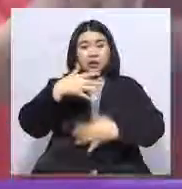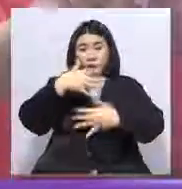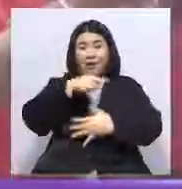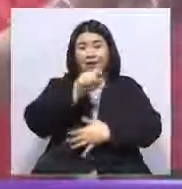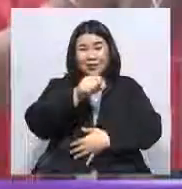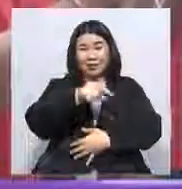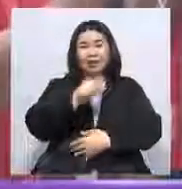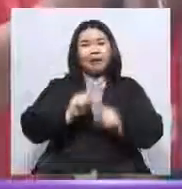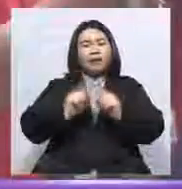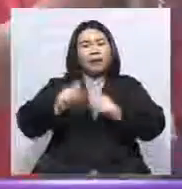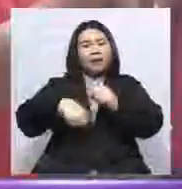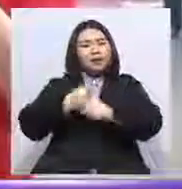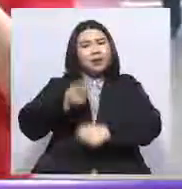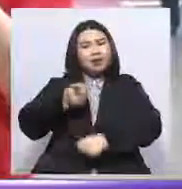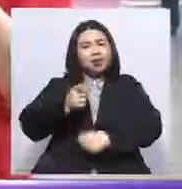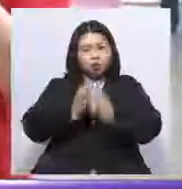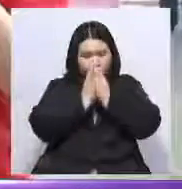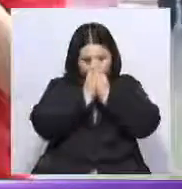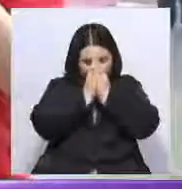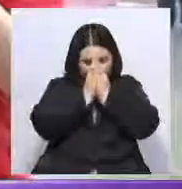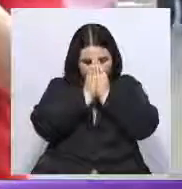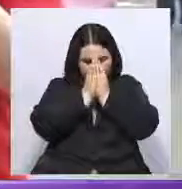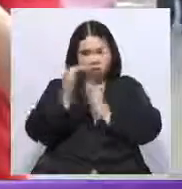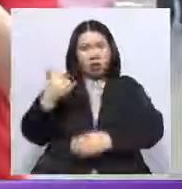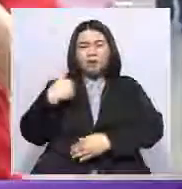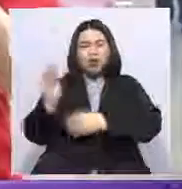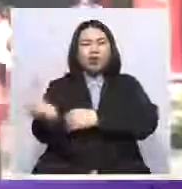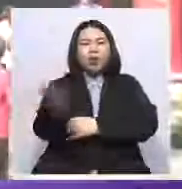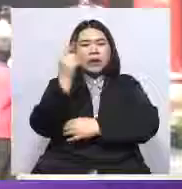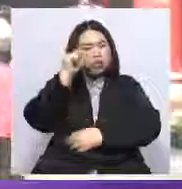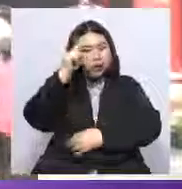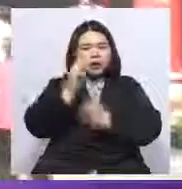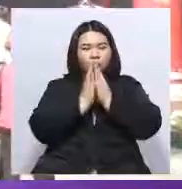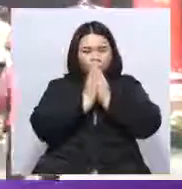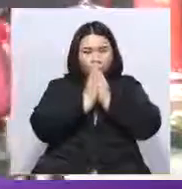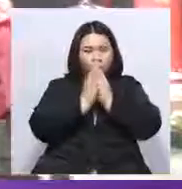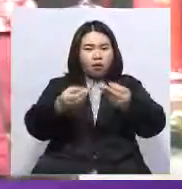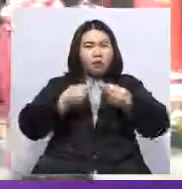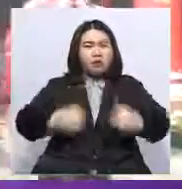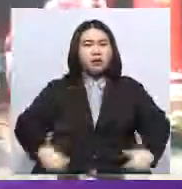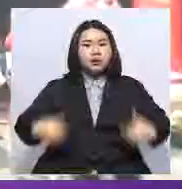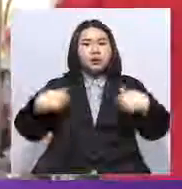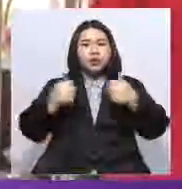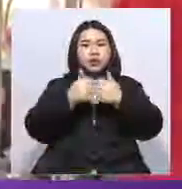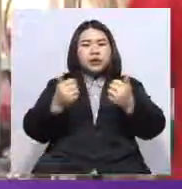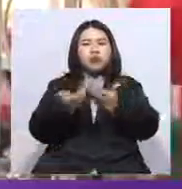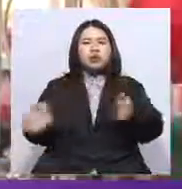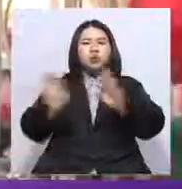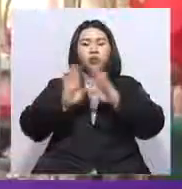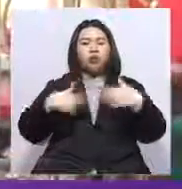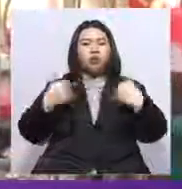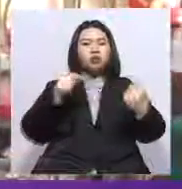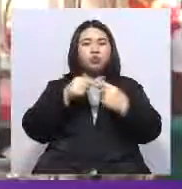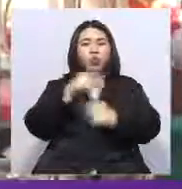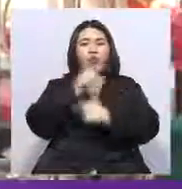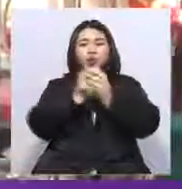เองค่ะแต่ว่าทุกปีก็จะออกมาไหว้เทพเจ้าสิ่งศักดิ์สิทธิ์กันแต่เช้านะคะเพื่อขอพรให้กับตนเองและครอบครัวมีความสุขในวันตรุษ